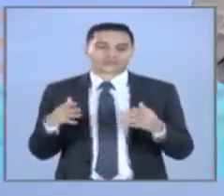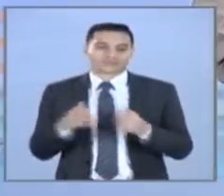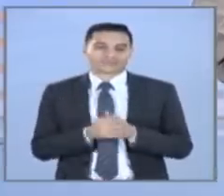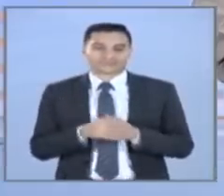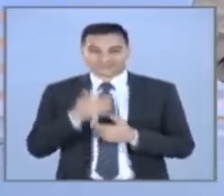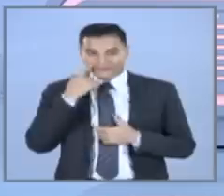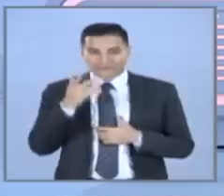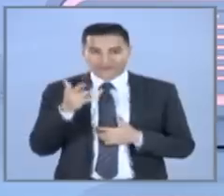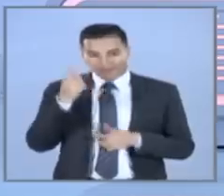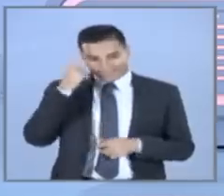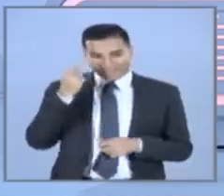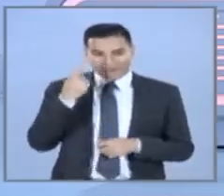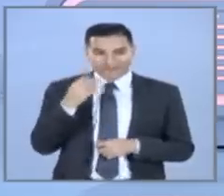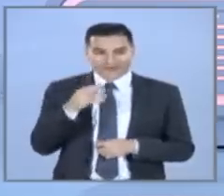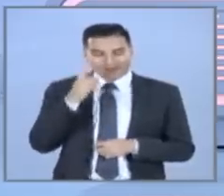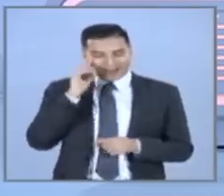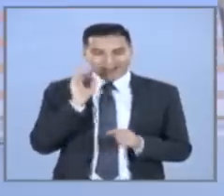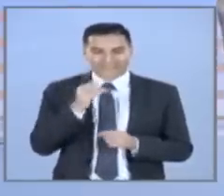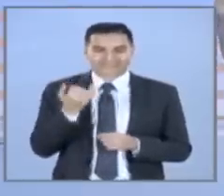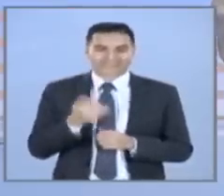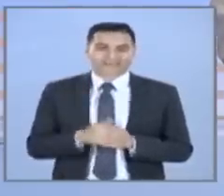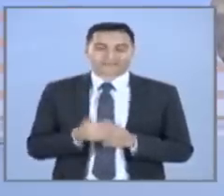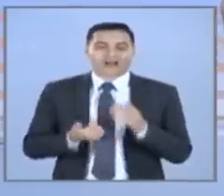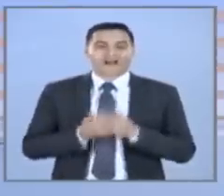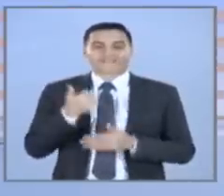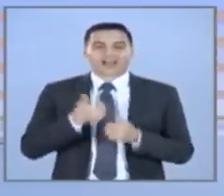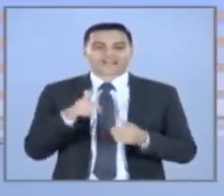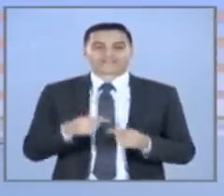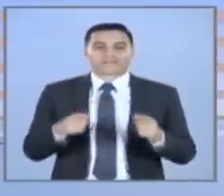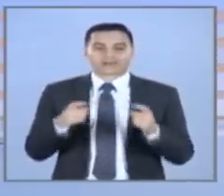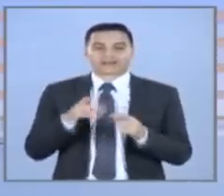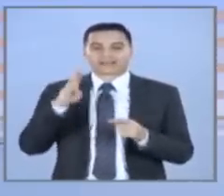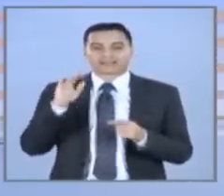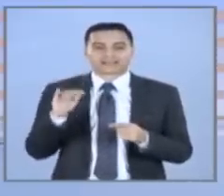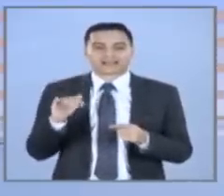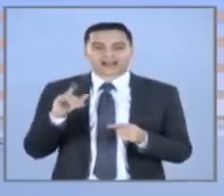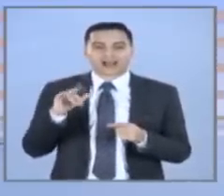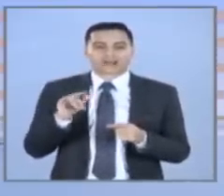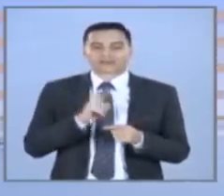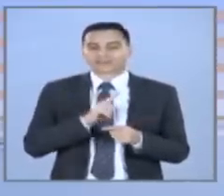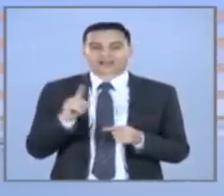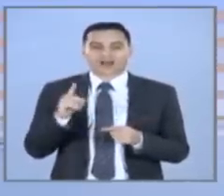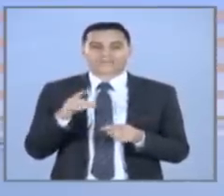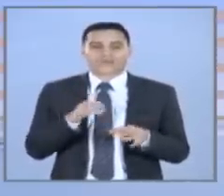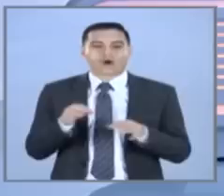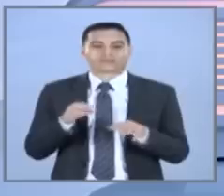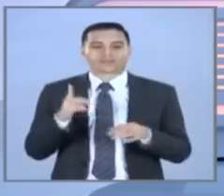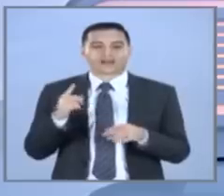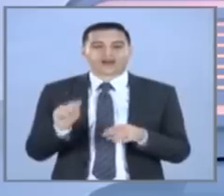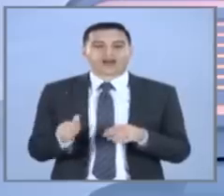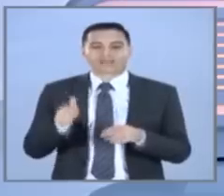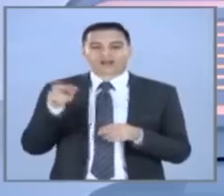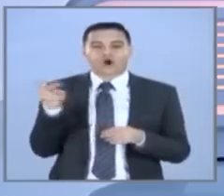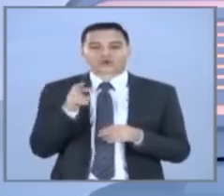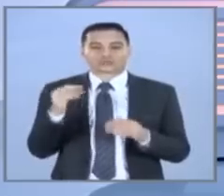شفت يا أخوك عنده المعلومة، استوعبها على طول. أفضل لاعب في الماتش النهاردة المهندس رضا،